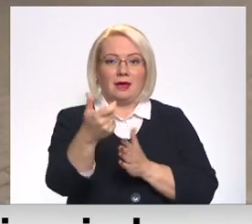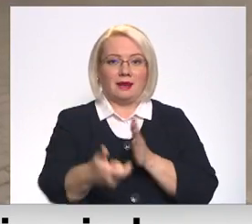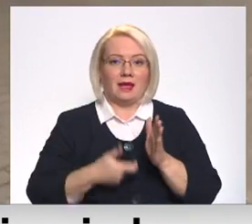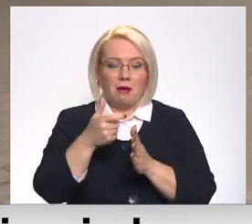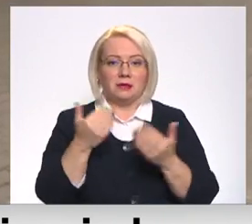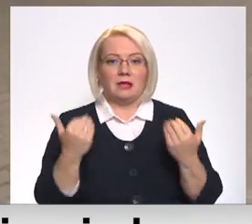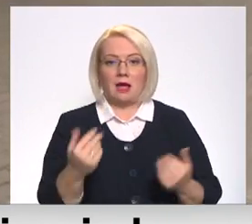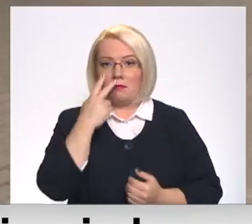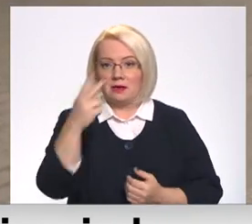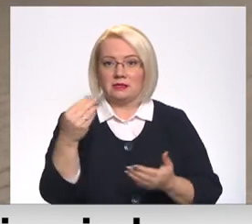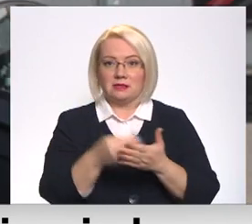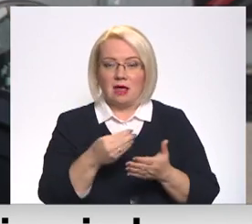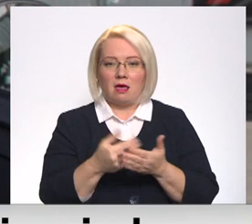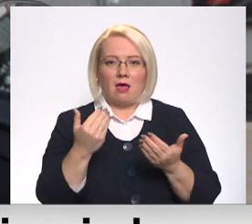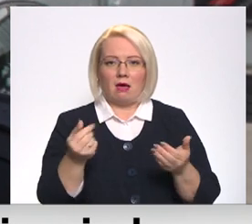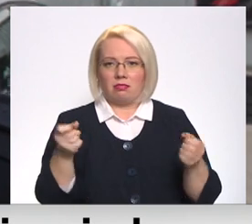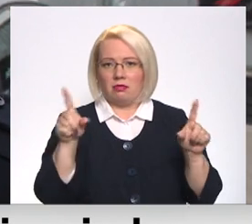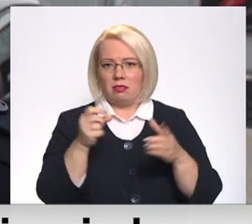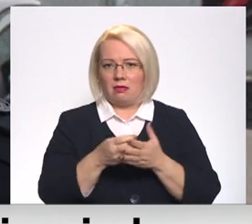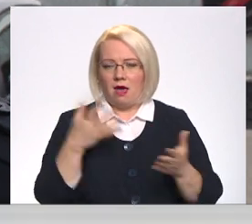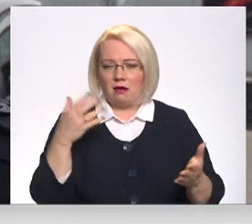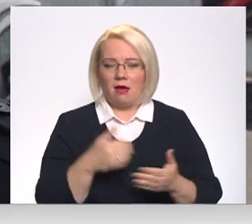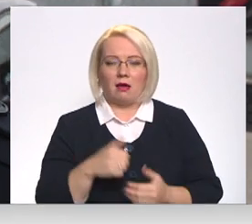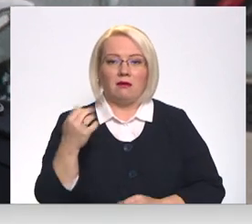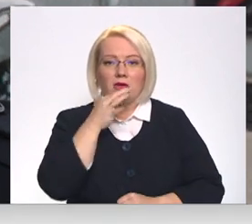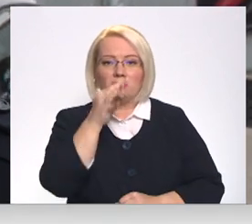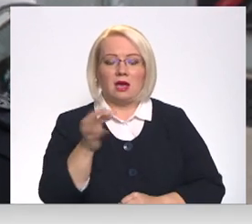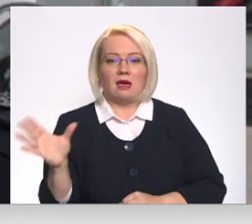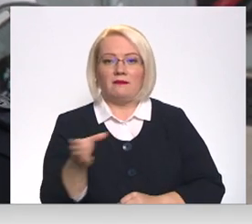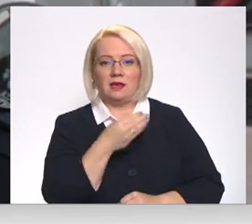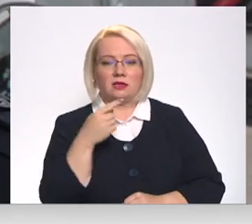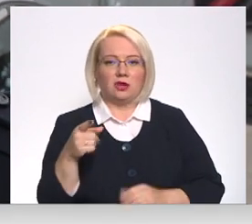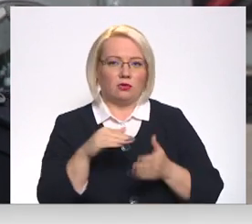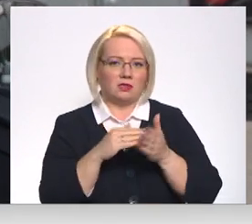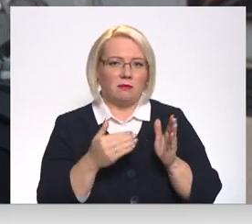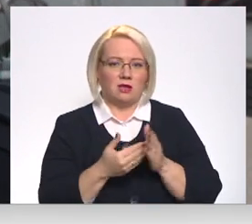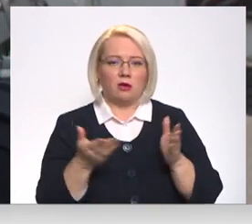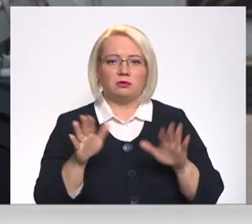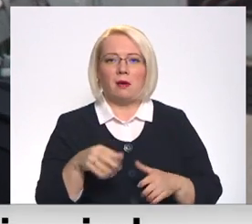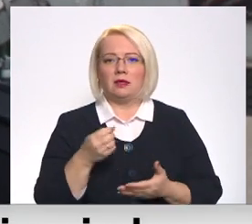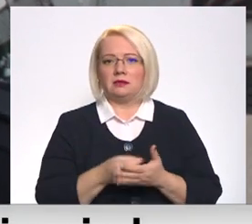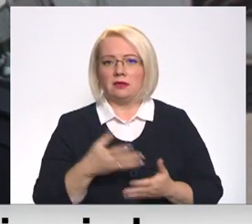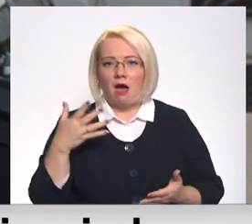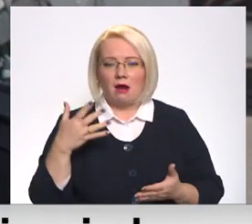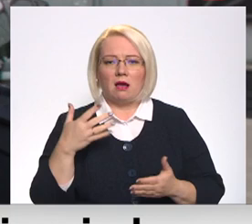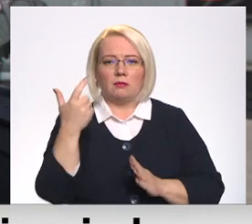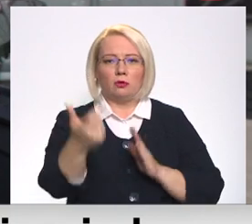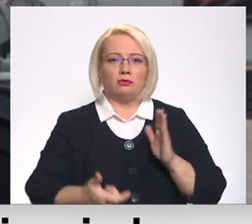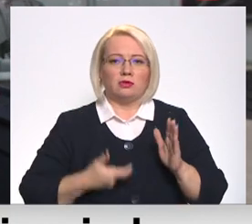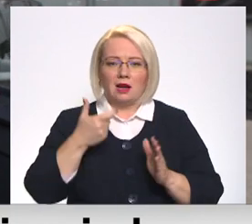uz cenām, tagad ir dārgāk. Viss, man liekas, tagad šajos apstākļos ir palicis dārgāks, bet nu, uz